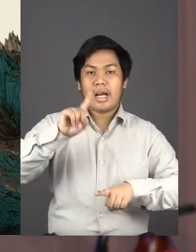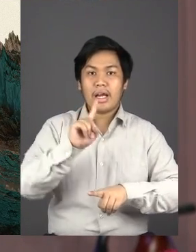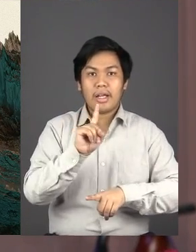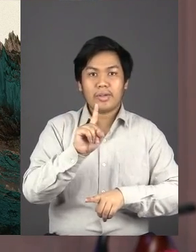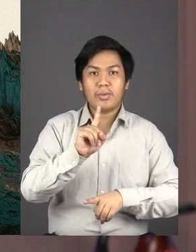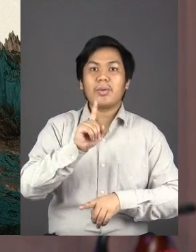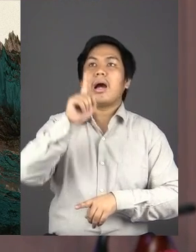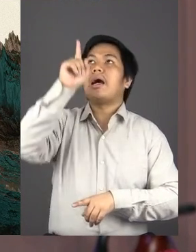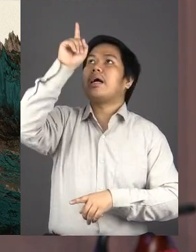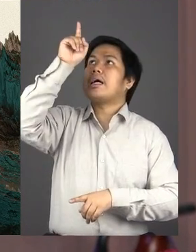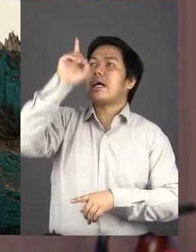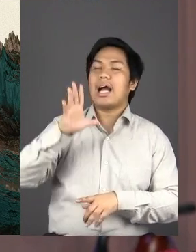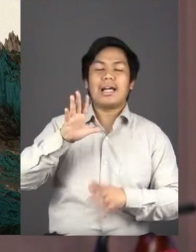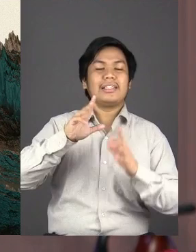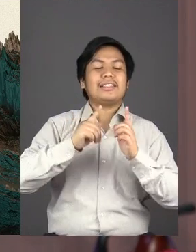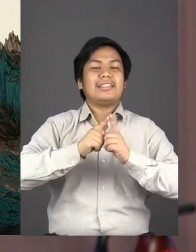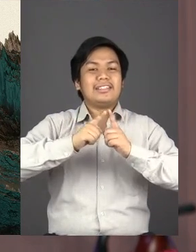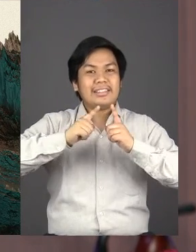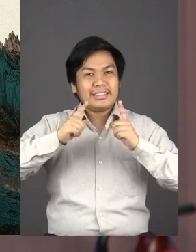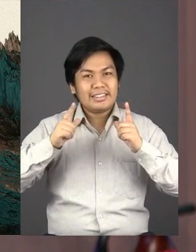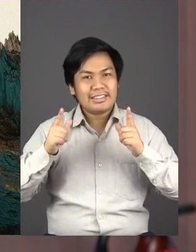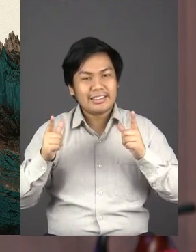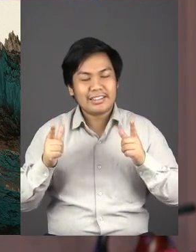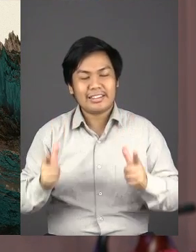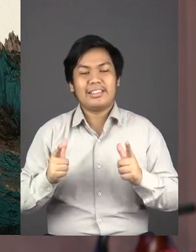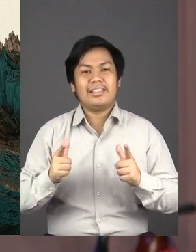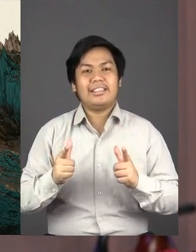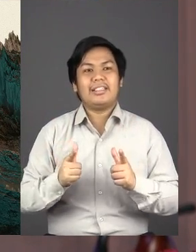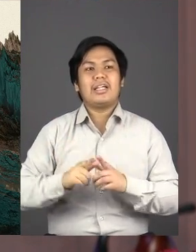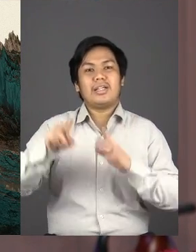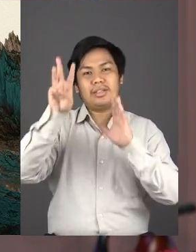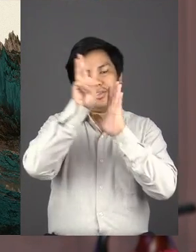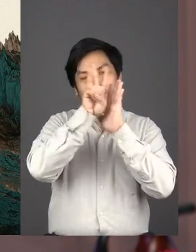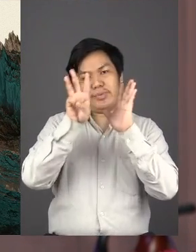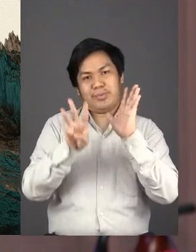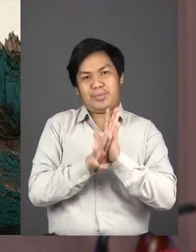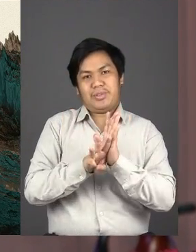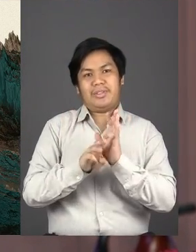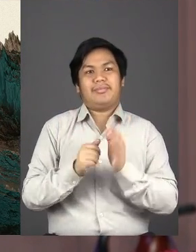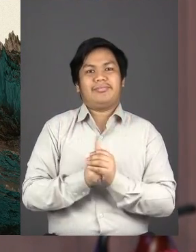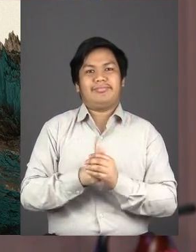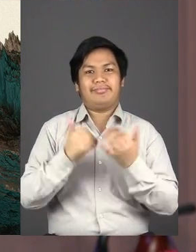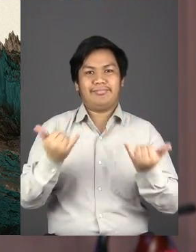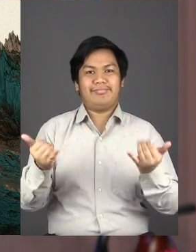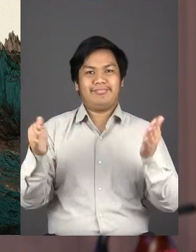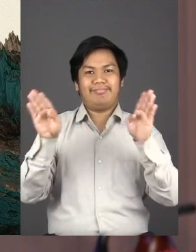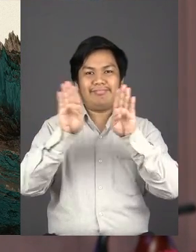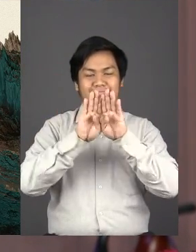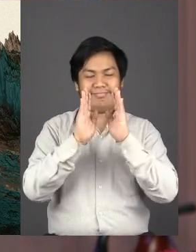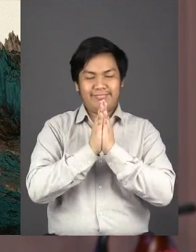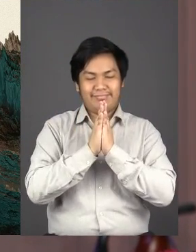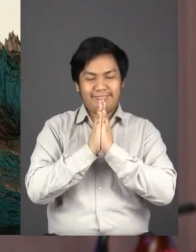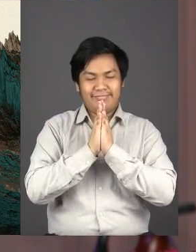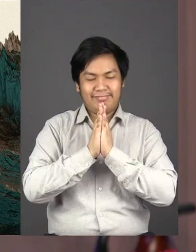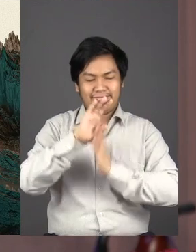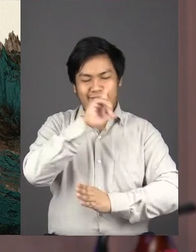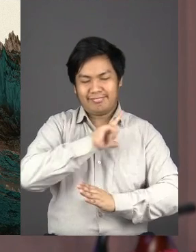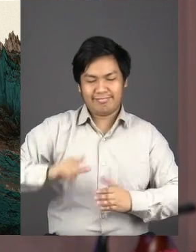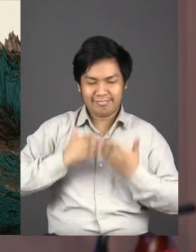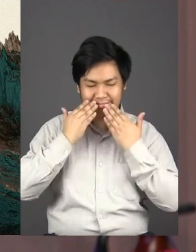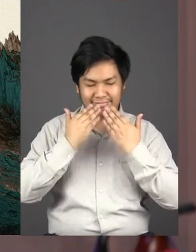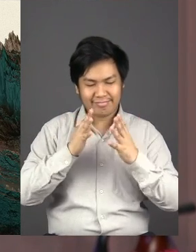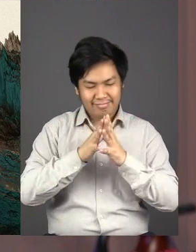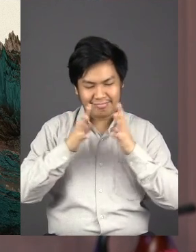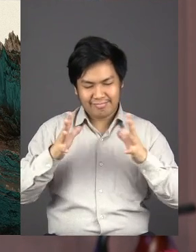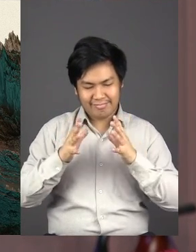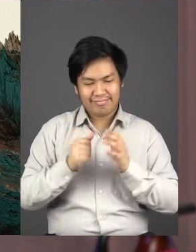Kanyang dakila at dalisay na kalooban. Tayo po'y manalangin. Panginoon, marami pong salamat